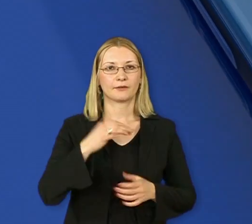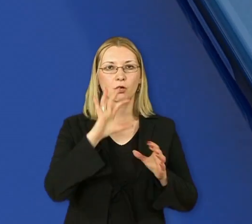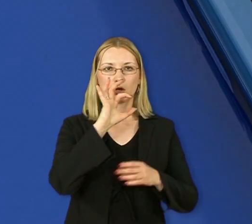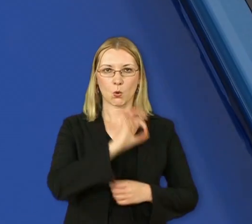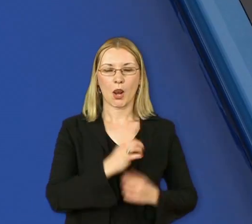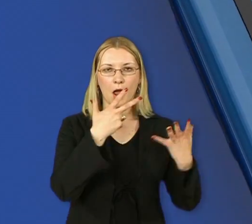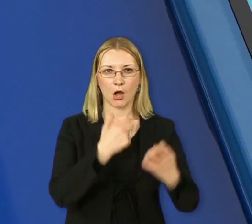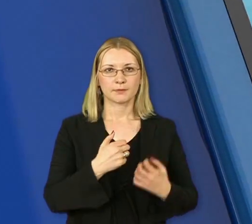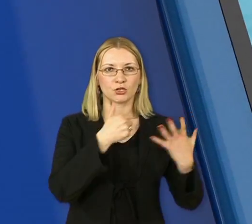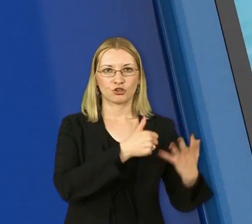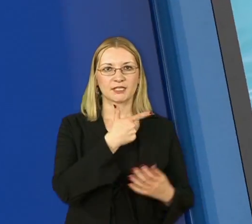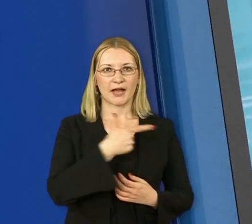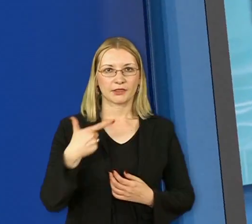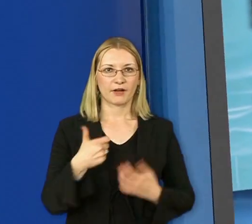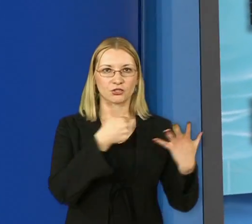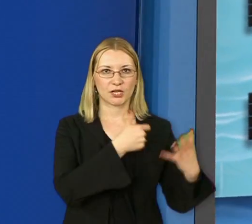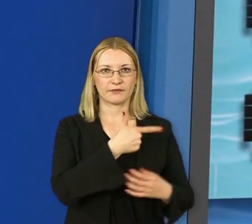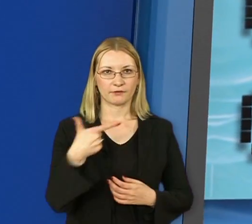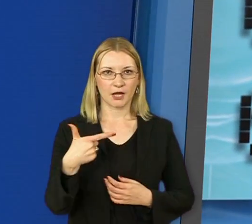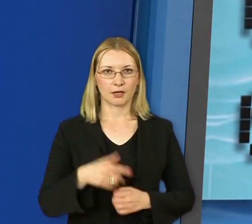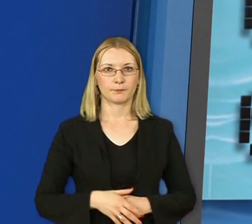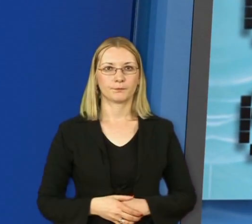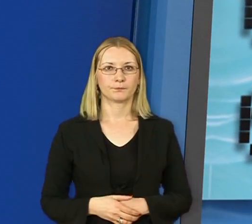dodatne informacije nazovite besplatni infotelefon Halo EU 0800 622 622.